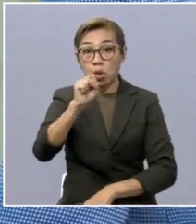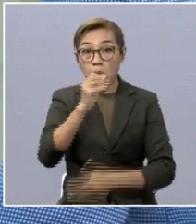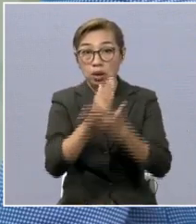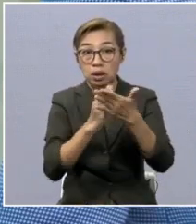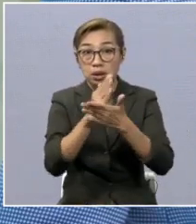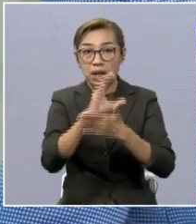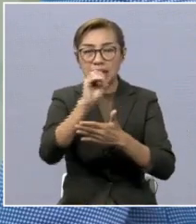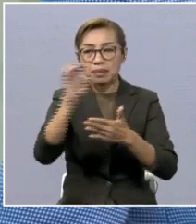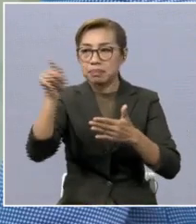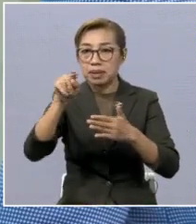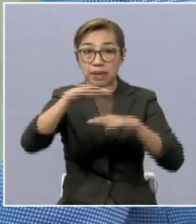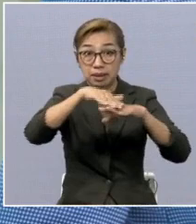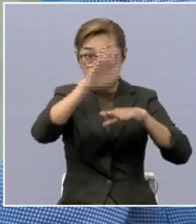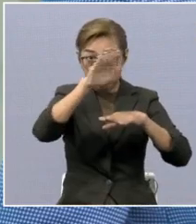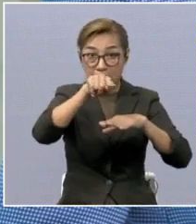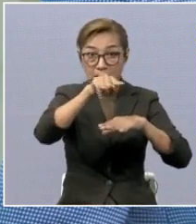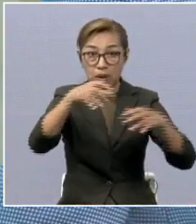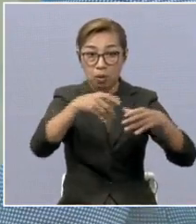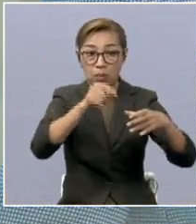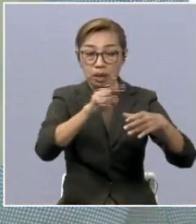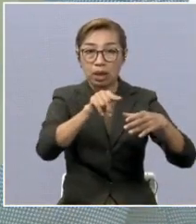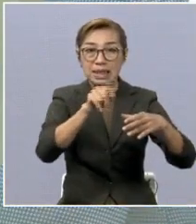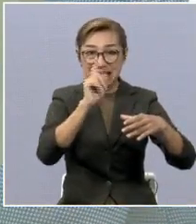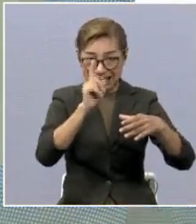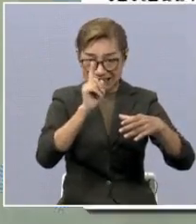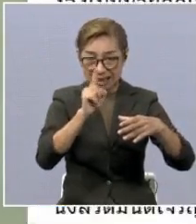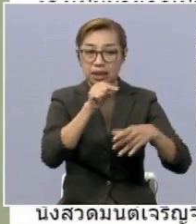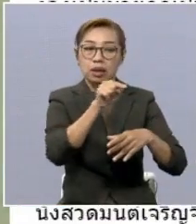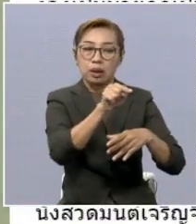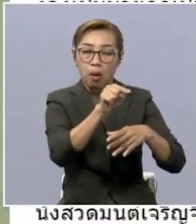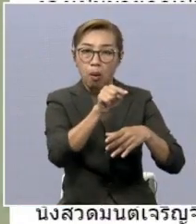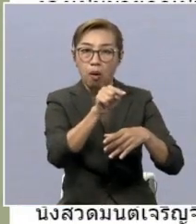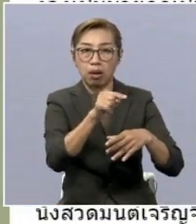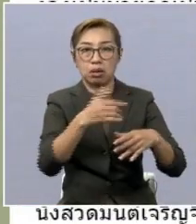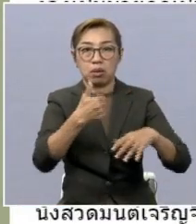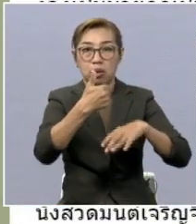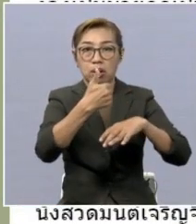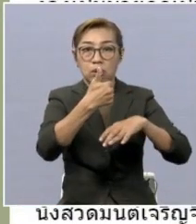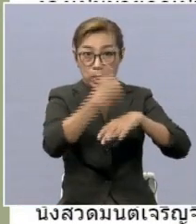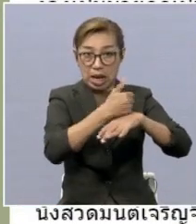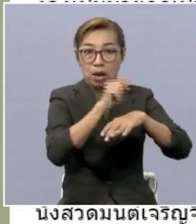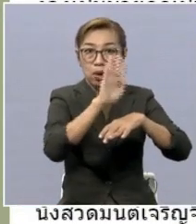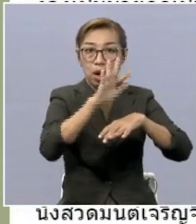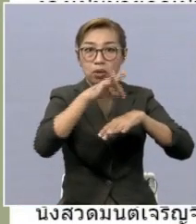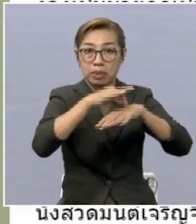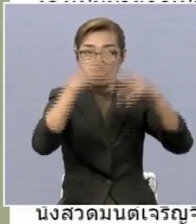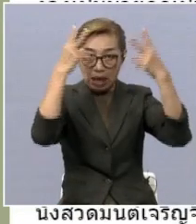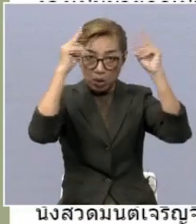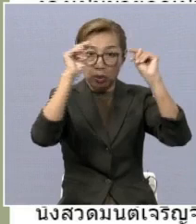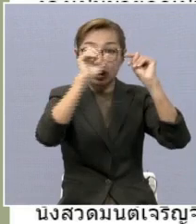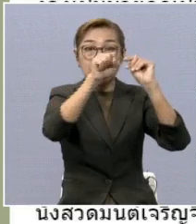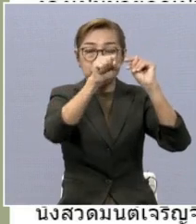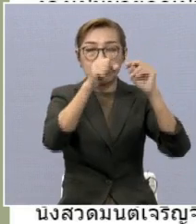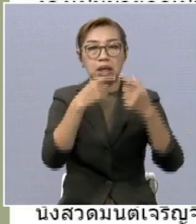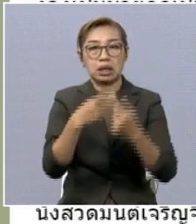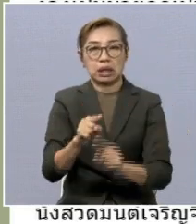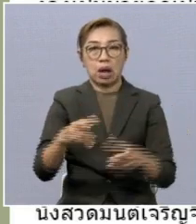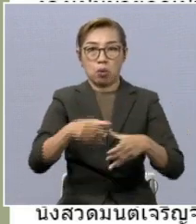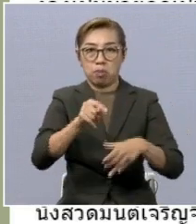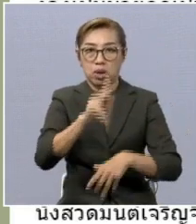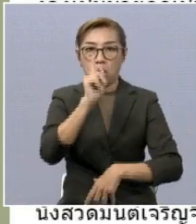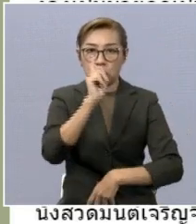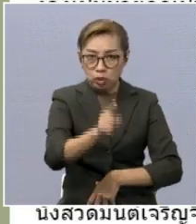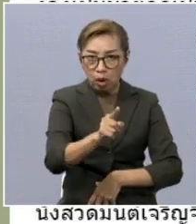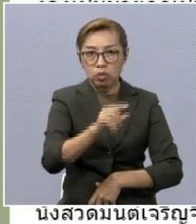คนนั้นเนี่ยพรรคนั้นควรจะเป็นนายกเป็นรัฐบาลเนี่ยนะครับแต่ถ้าเพื่อไทยรวมเสียงได้ไม่ถึง376เสีย